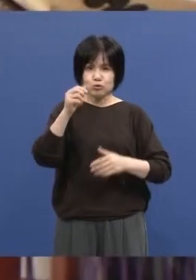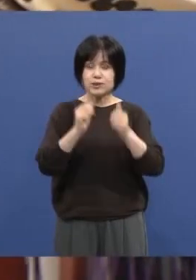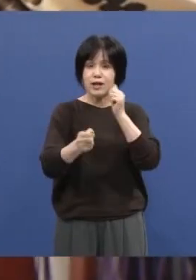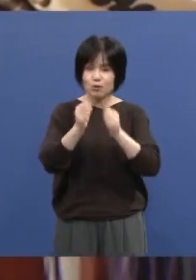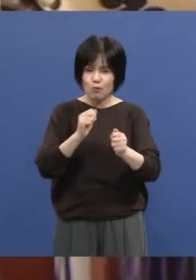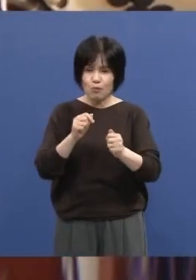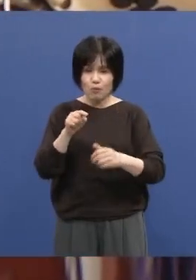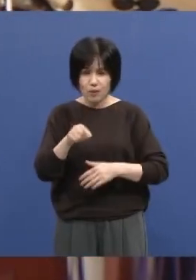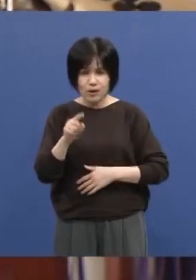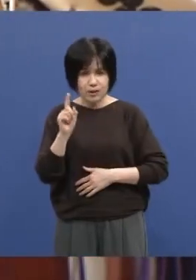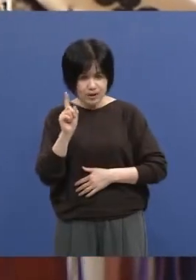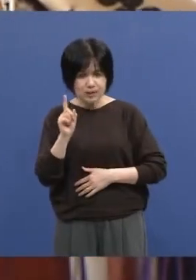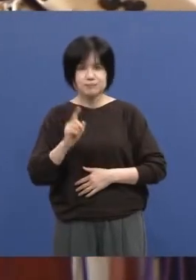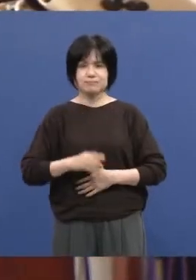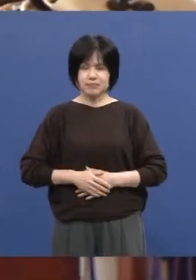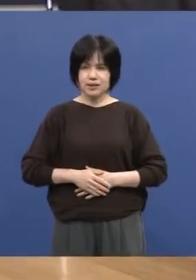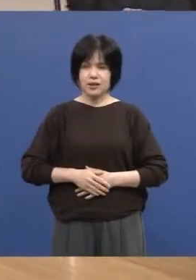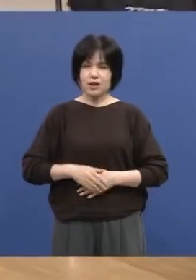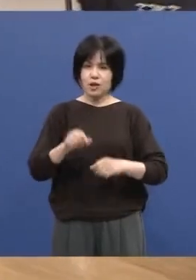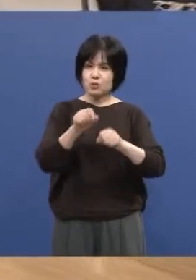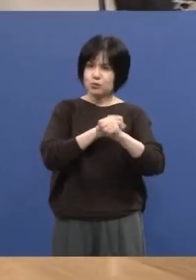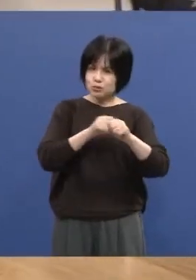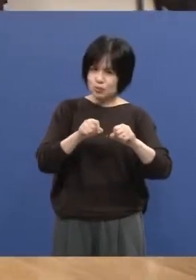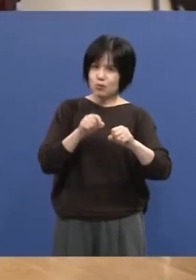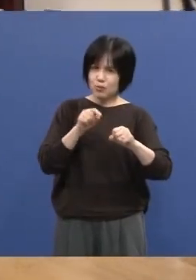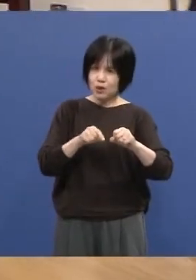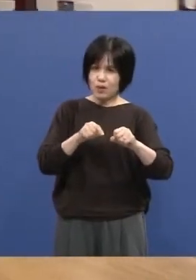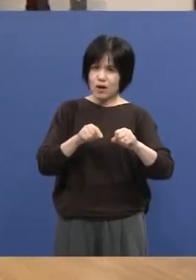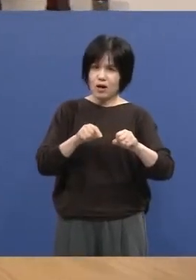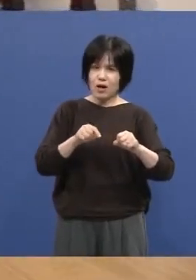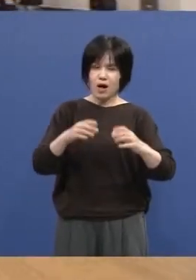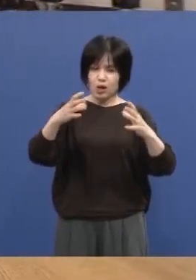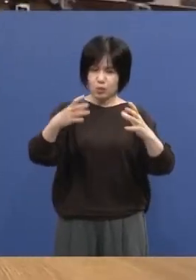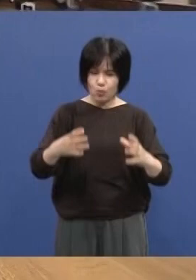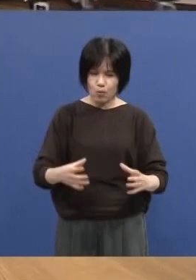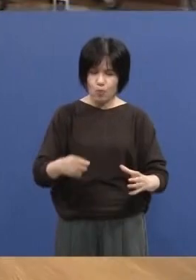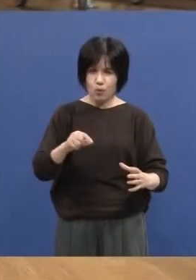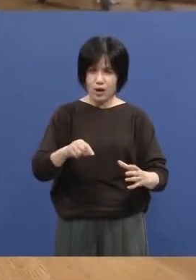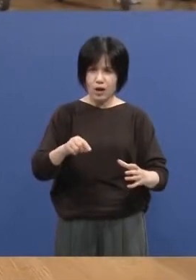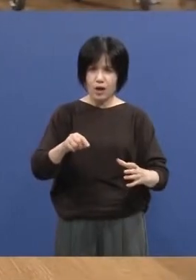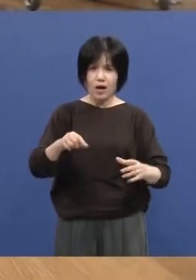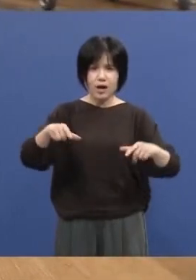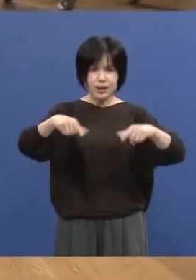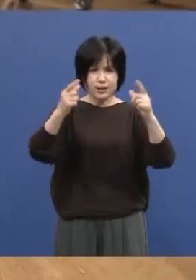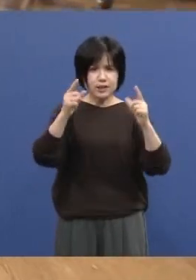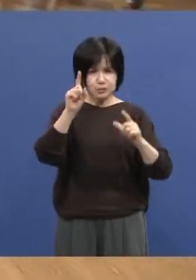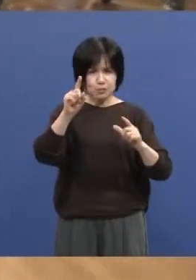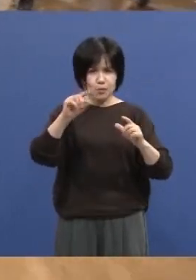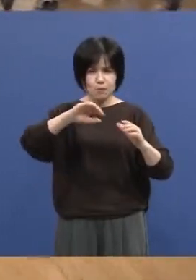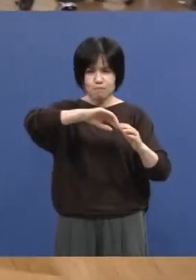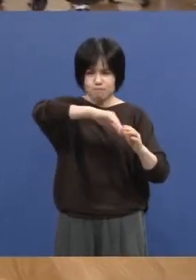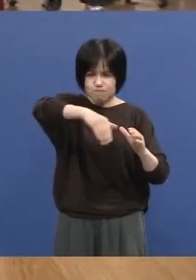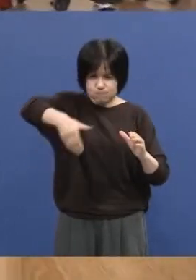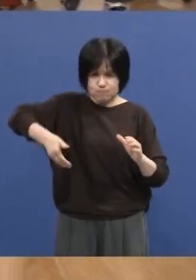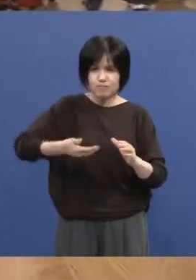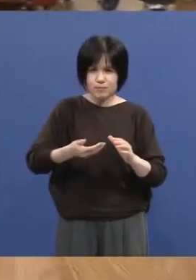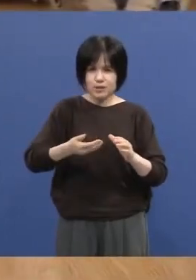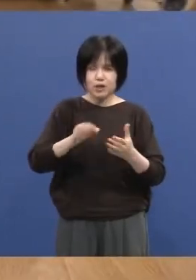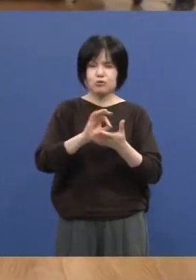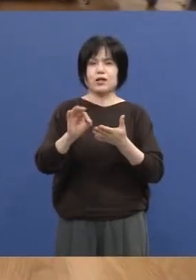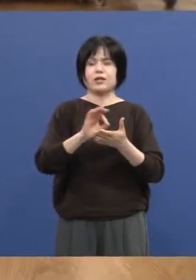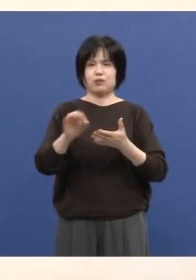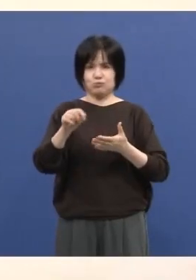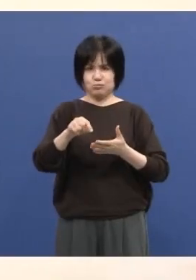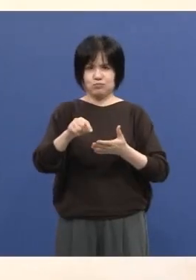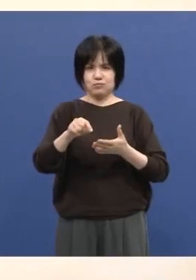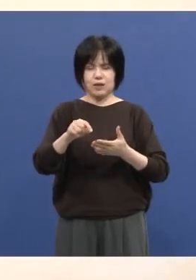か？ はい、まあ、大きな特徴はですね、この、まあ、胴の部分が一本の木をくり抜いたものを使ってまして、ね、はい、まあ、張り合わせたものと違って、